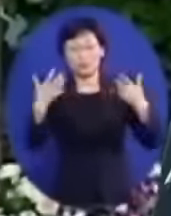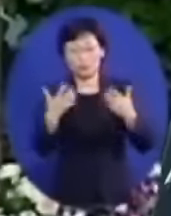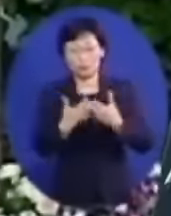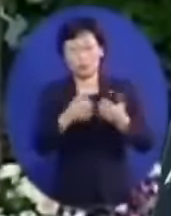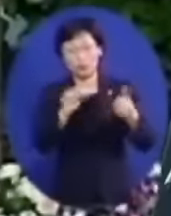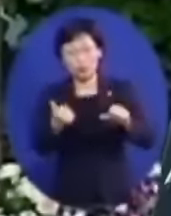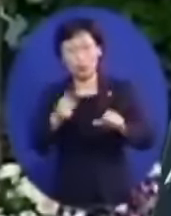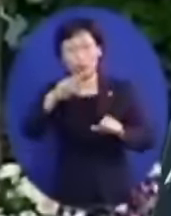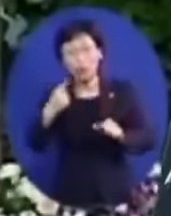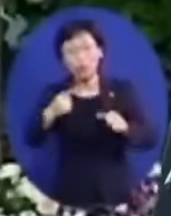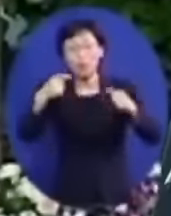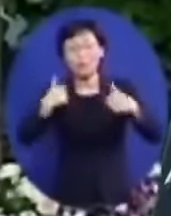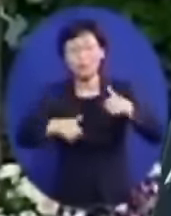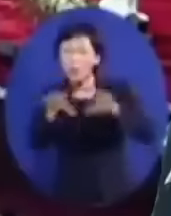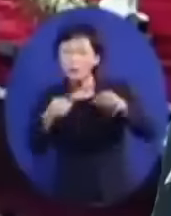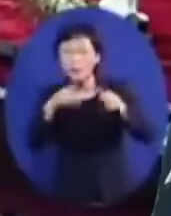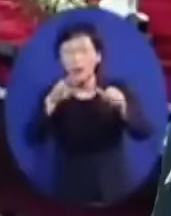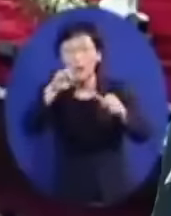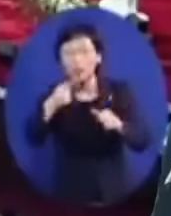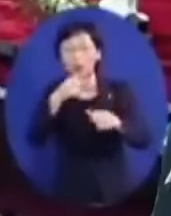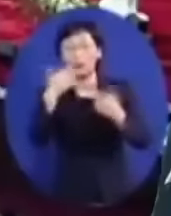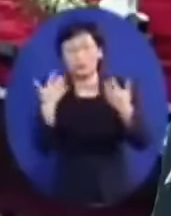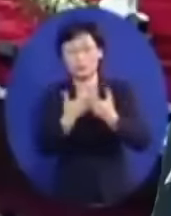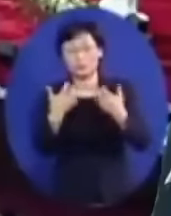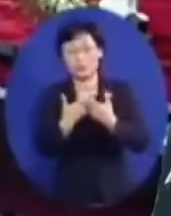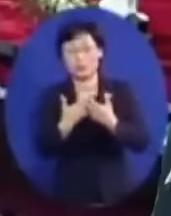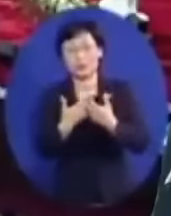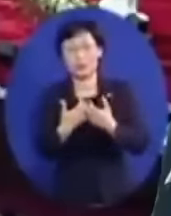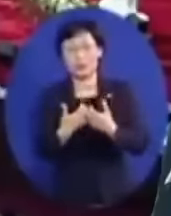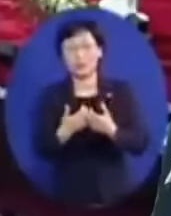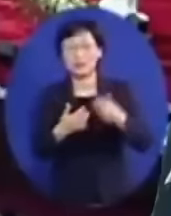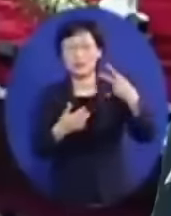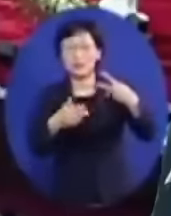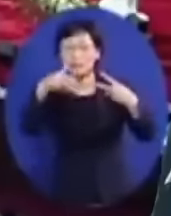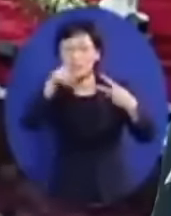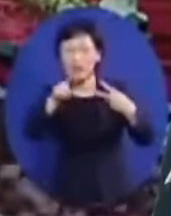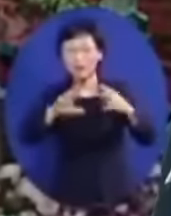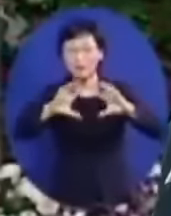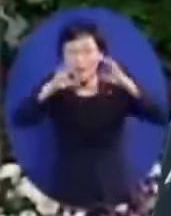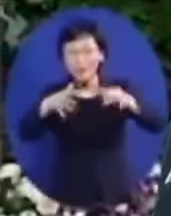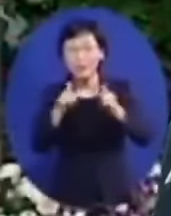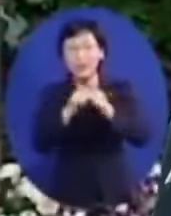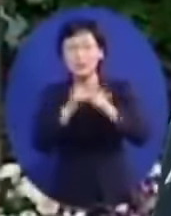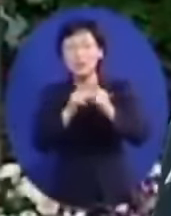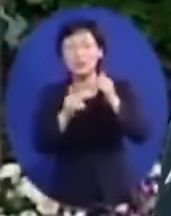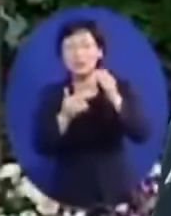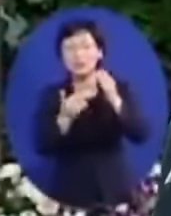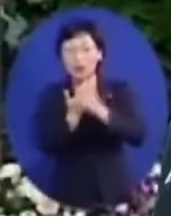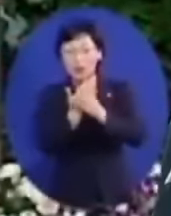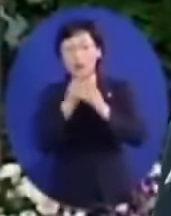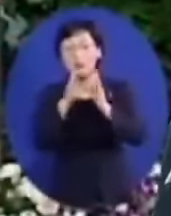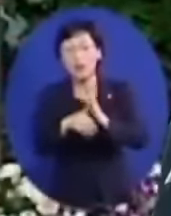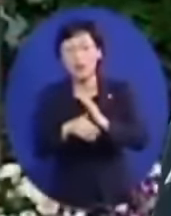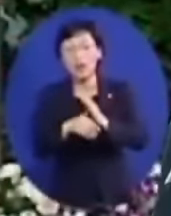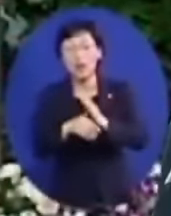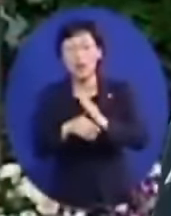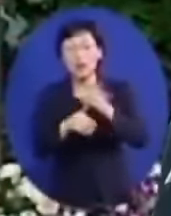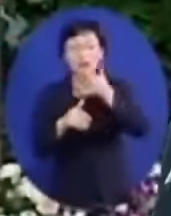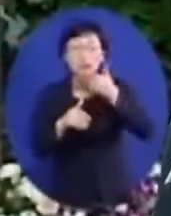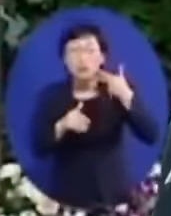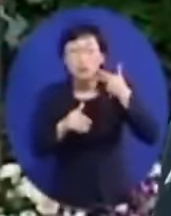죽어도 기쁨이 충만하다. 2차 세계대전이 일어났을 때 영국 런던이 첫 폭격을